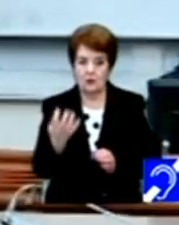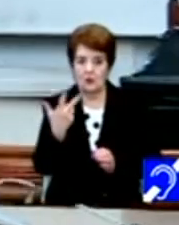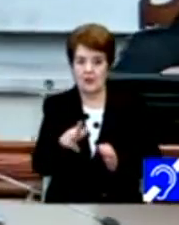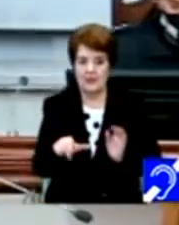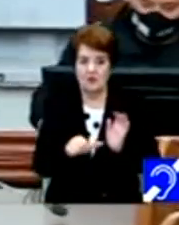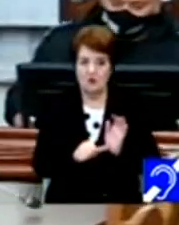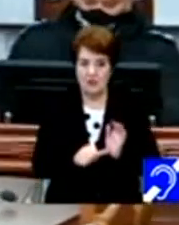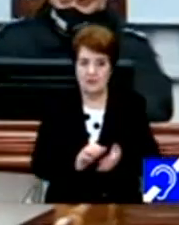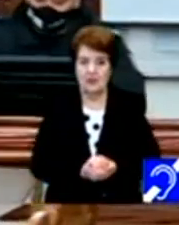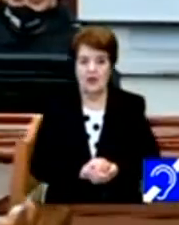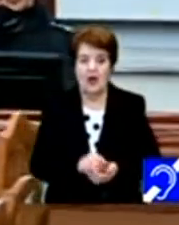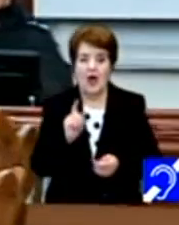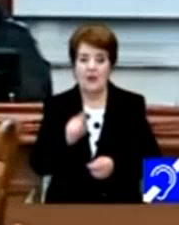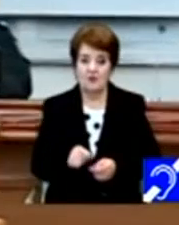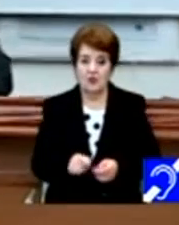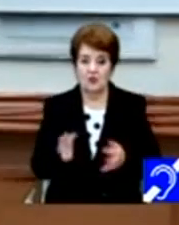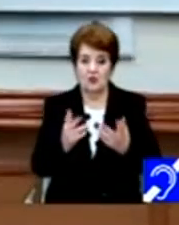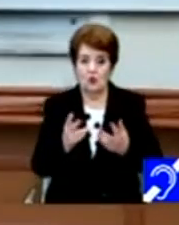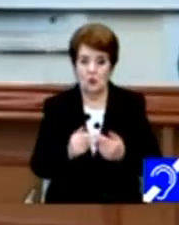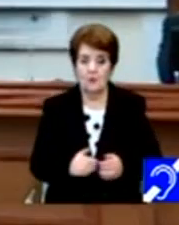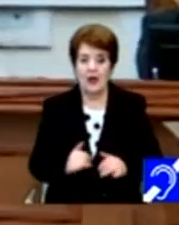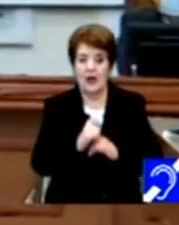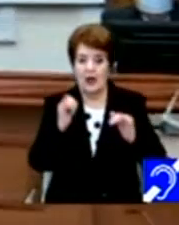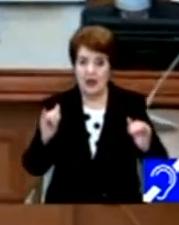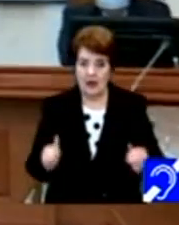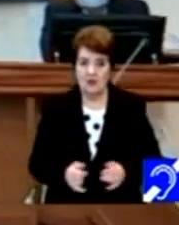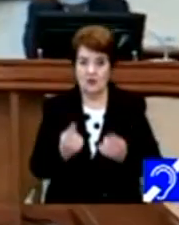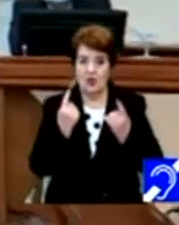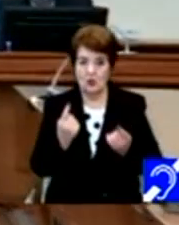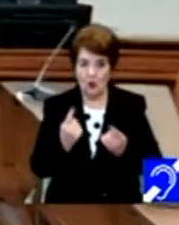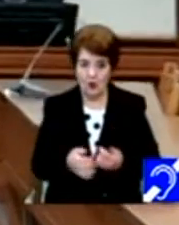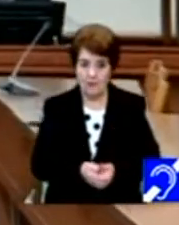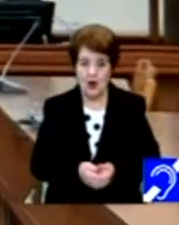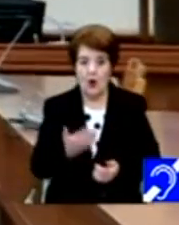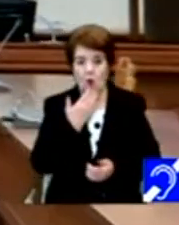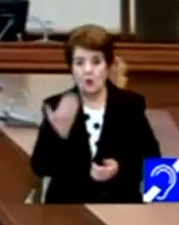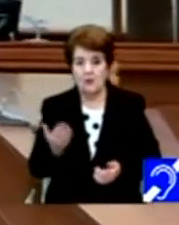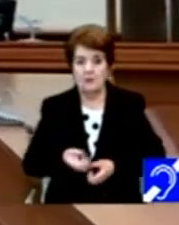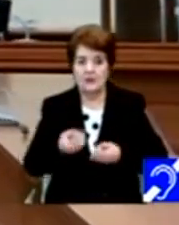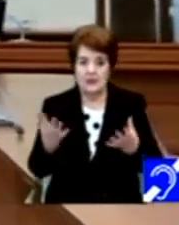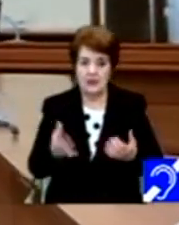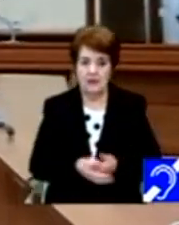4436. Acest număr crește enorm în ultimele zile.